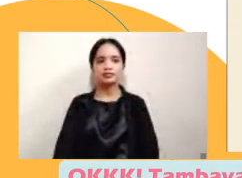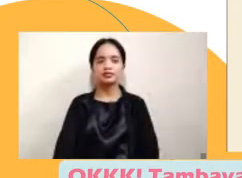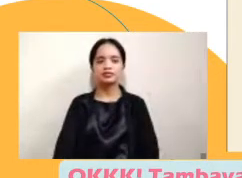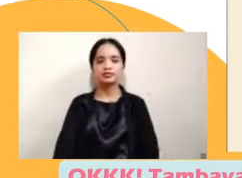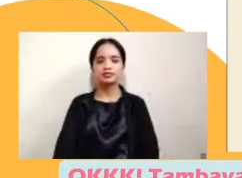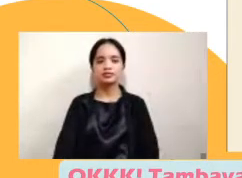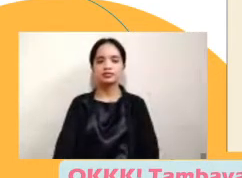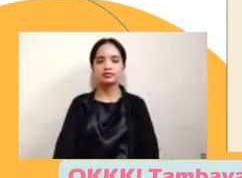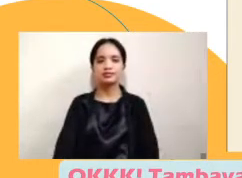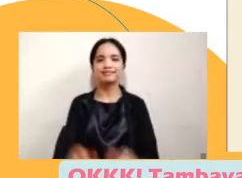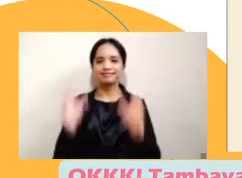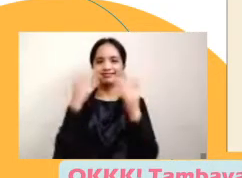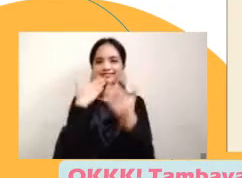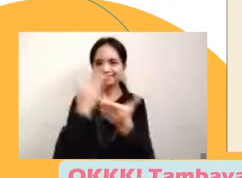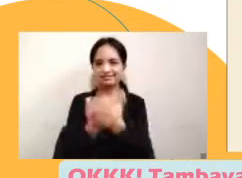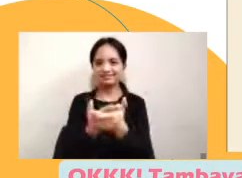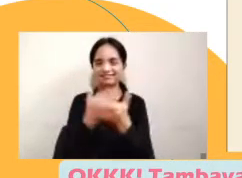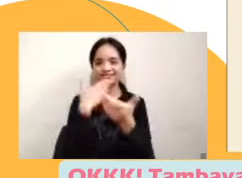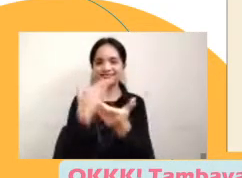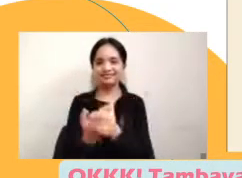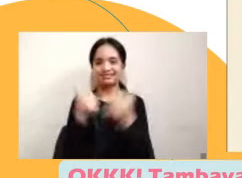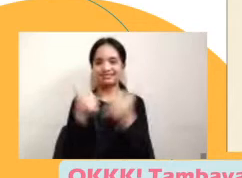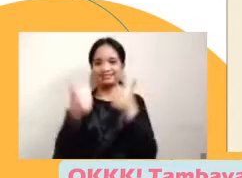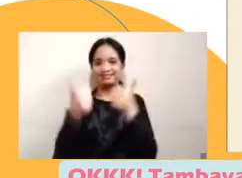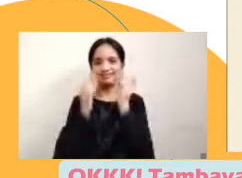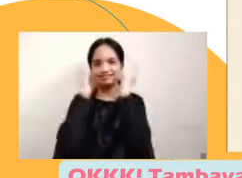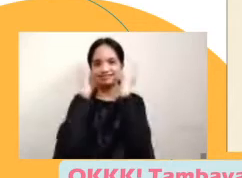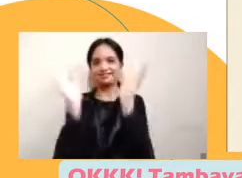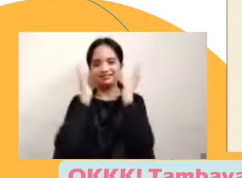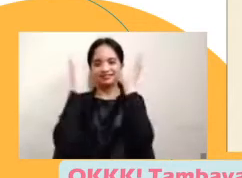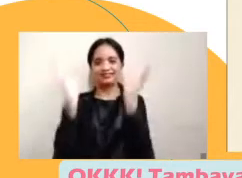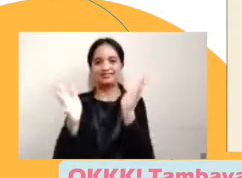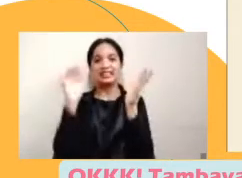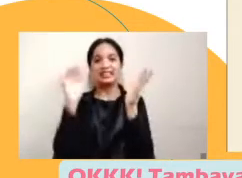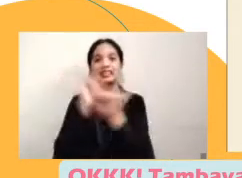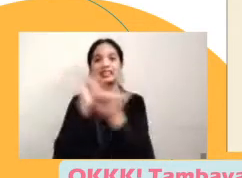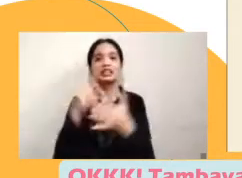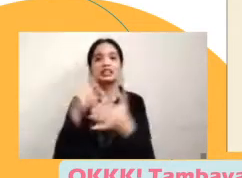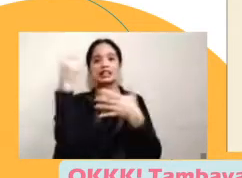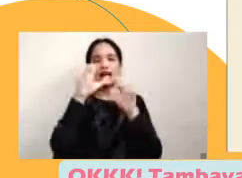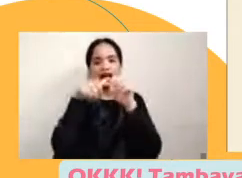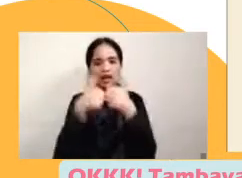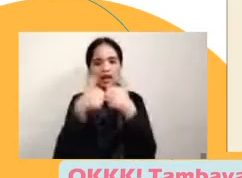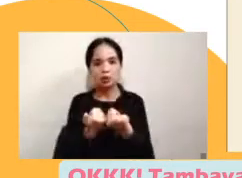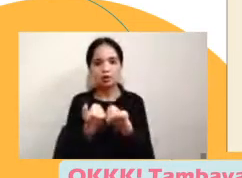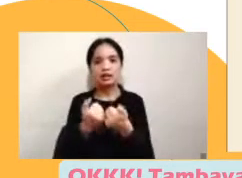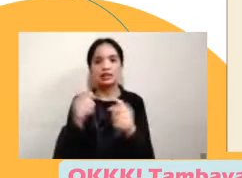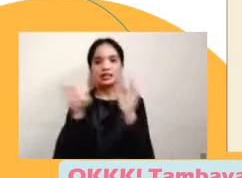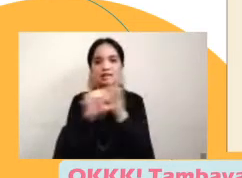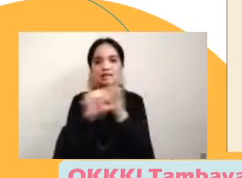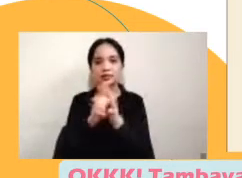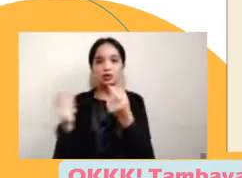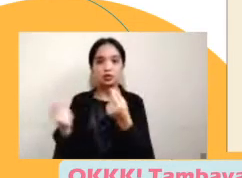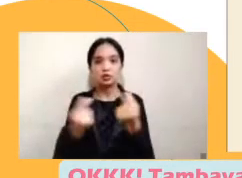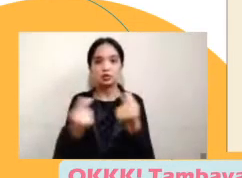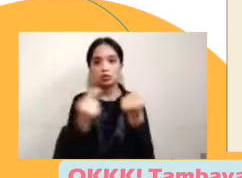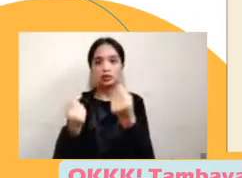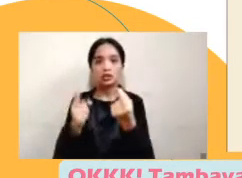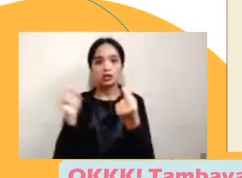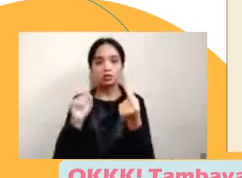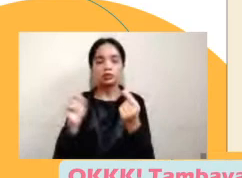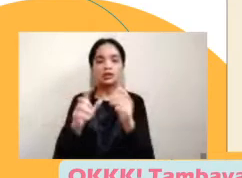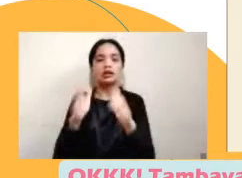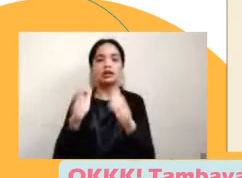Okay, very good. Good job, katambayers, no? Yan, sa mga ganitong paraan, no, yung mga ginawa natin, yung paghinga